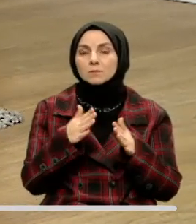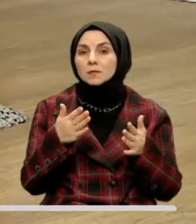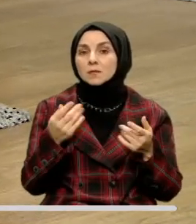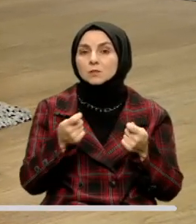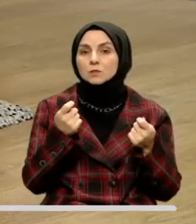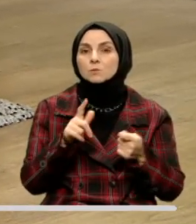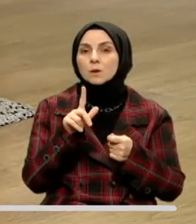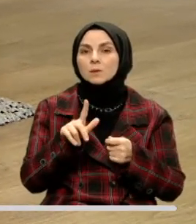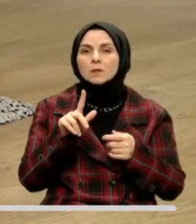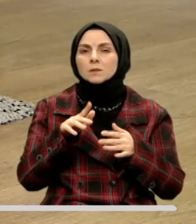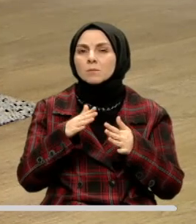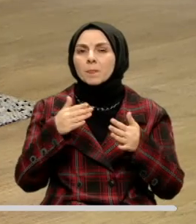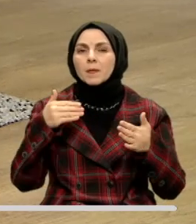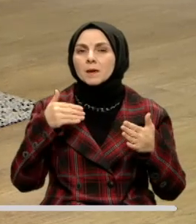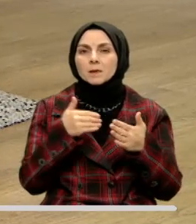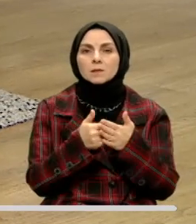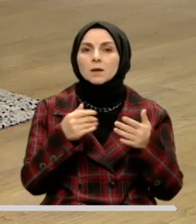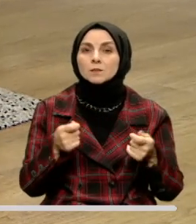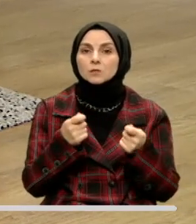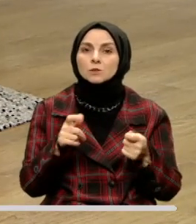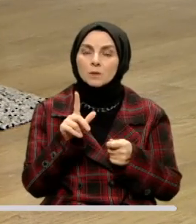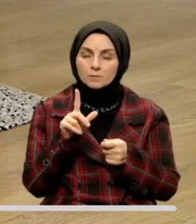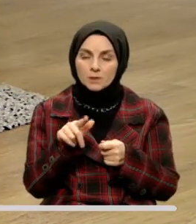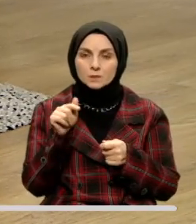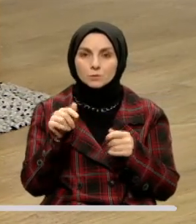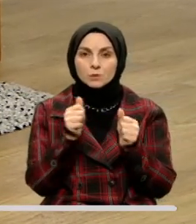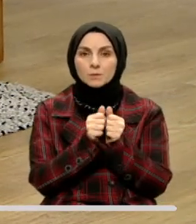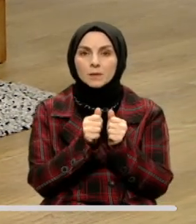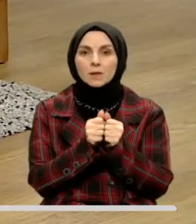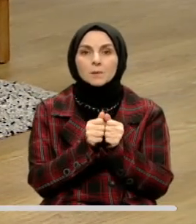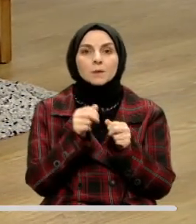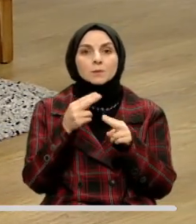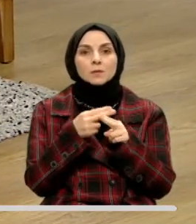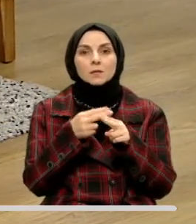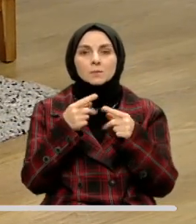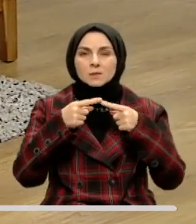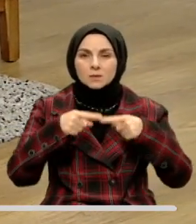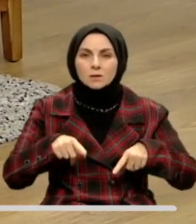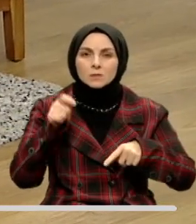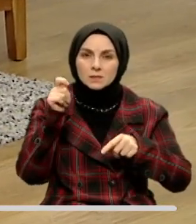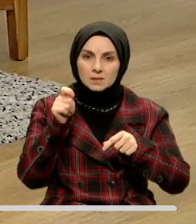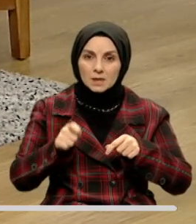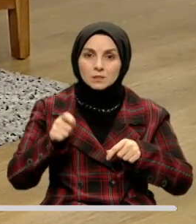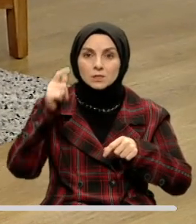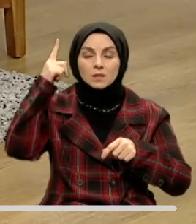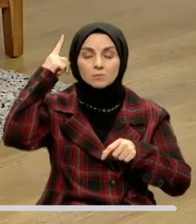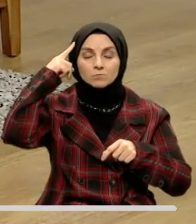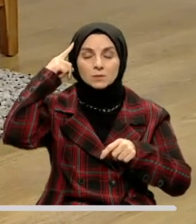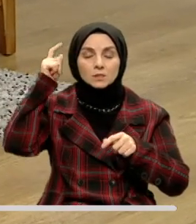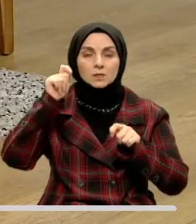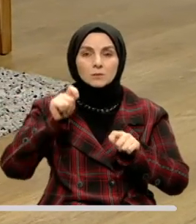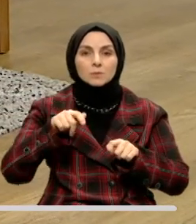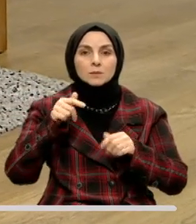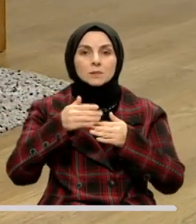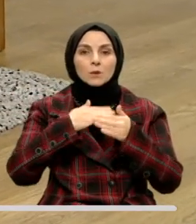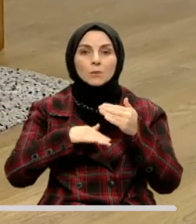gerekiyor? Bununla ilgili deneme sınavı analizlerinin gerçekten bilinçli bir şekilde yapılması, önceki deneme ile sonraki denemenin